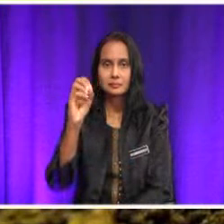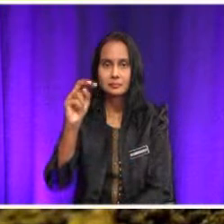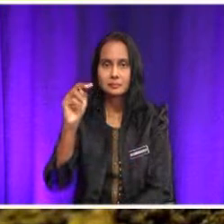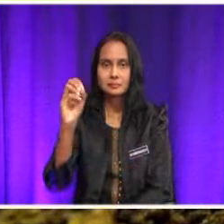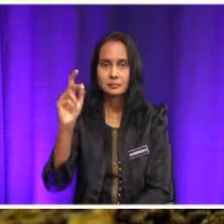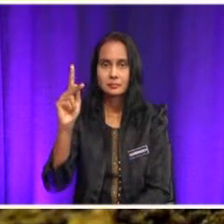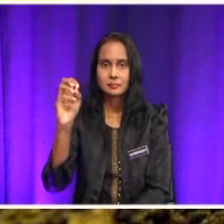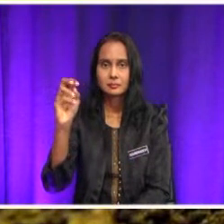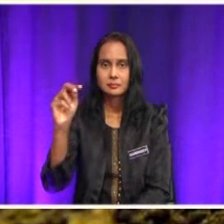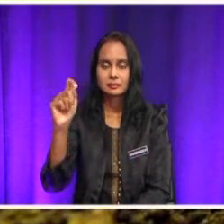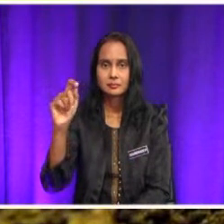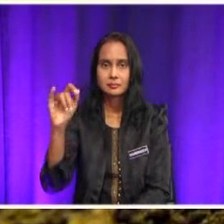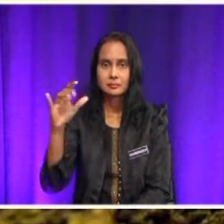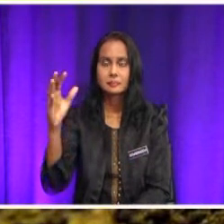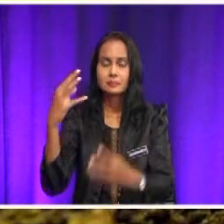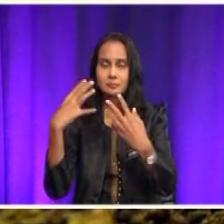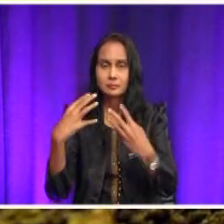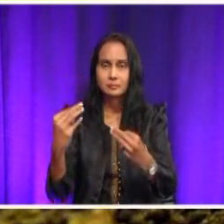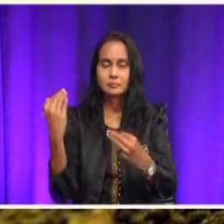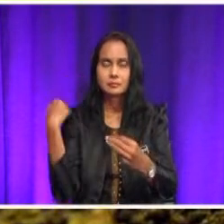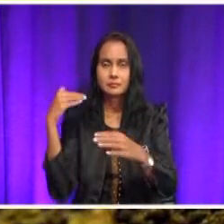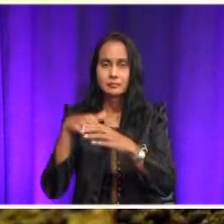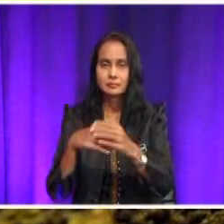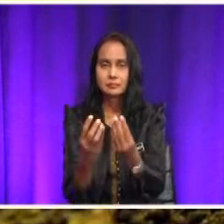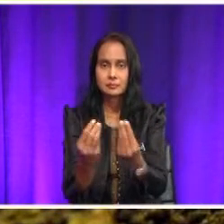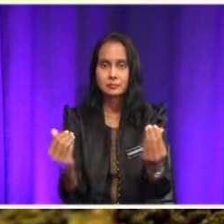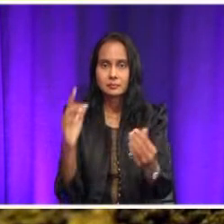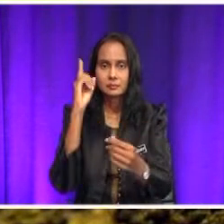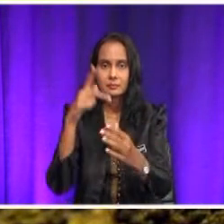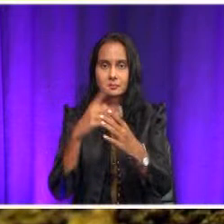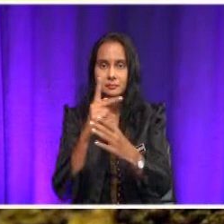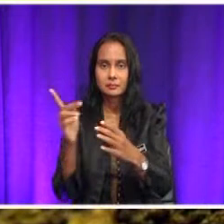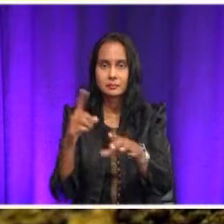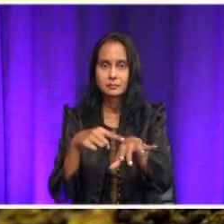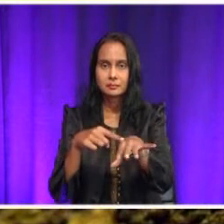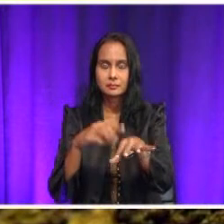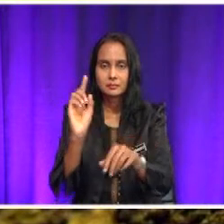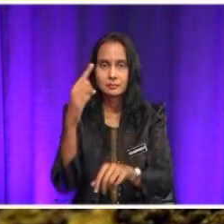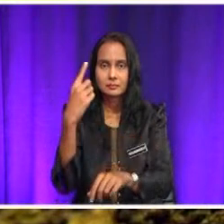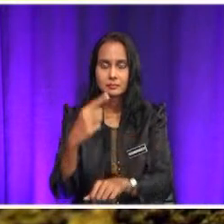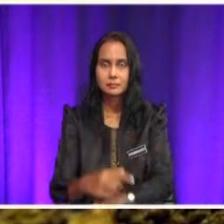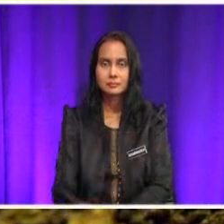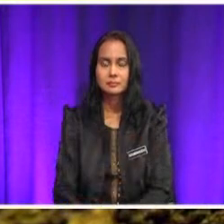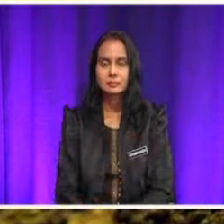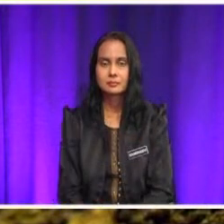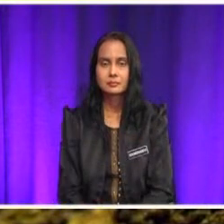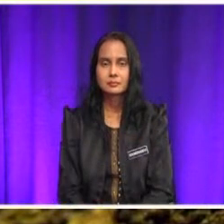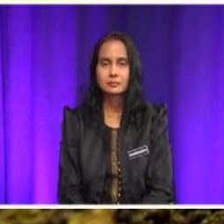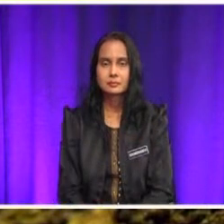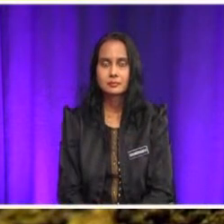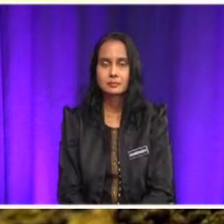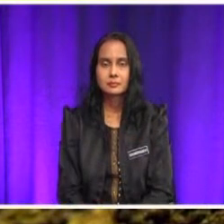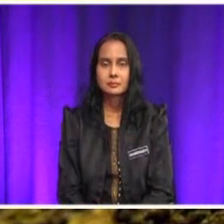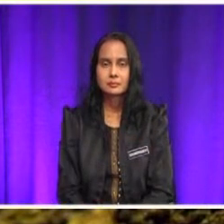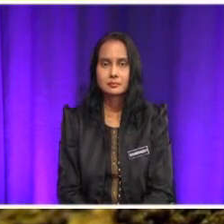berada di dalam tanah hanya keluar ke daun saja Oke jadi apa fungsinya Ini